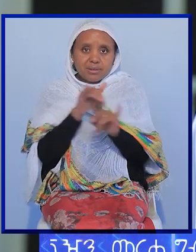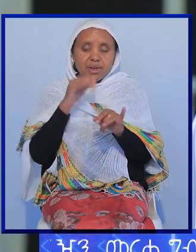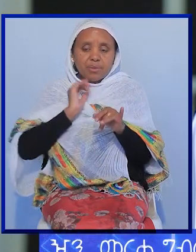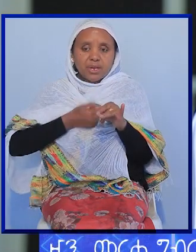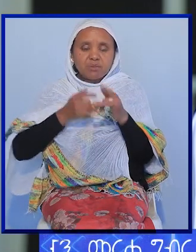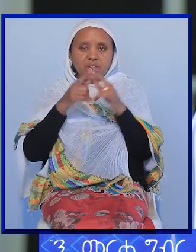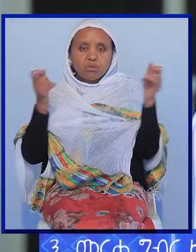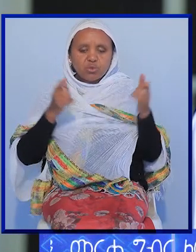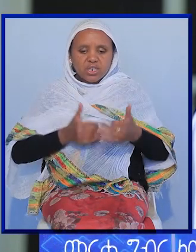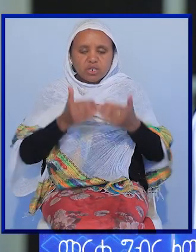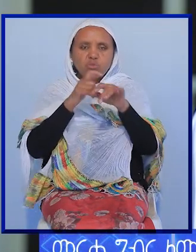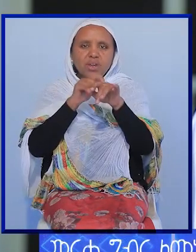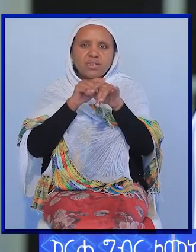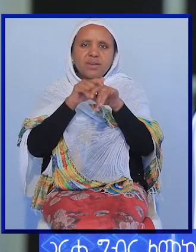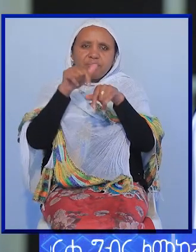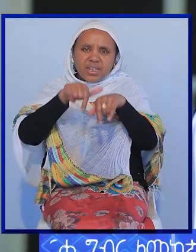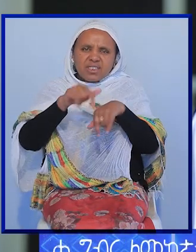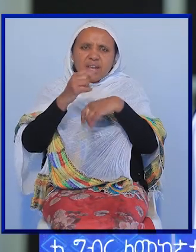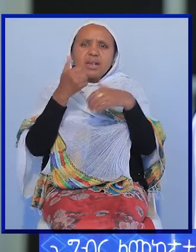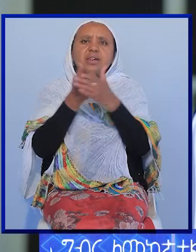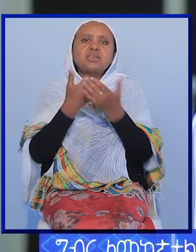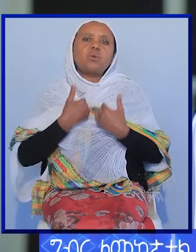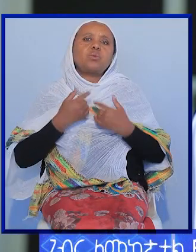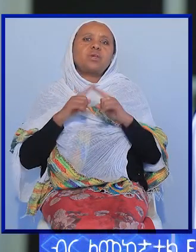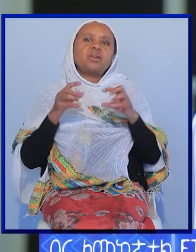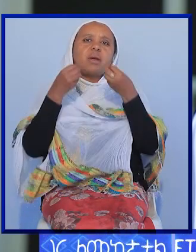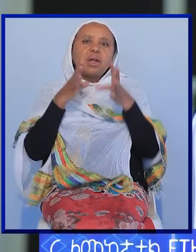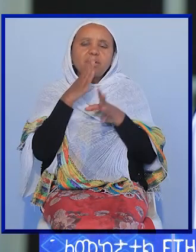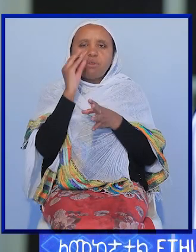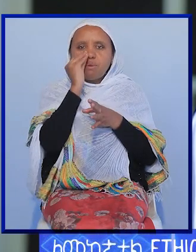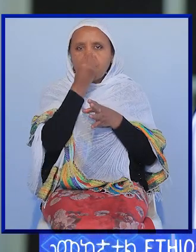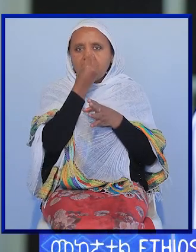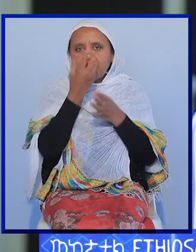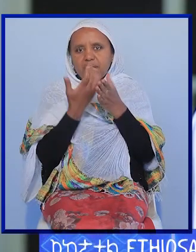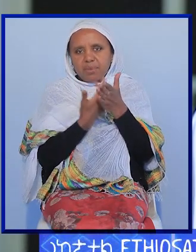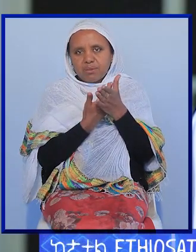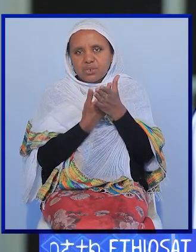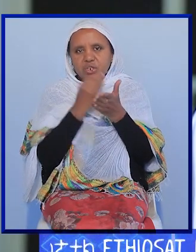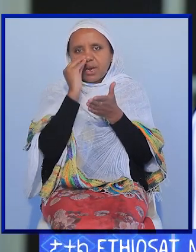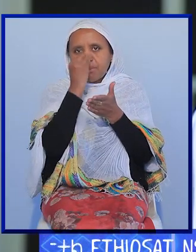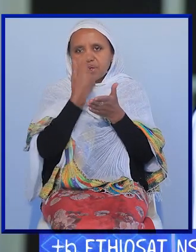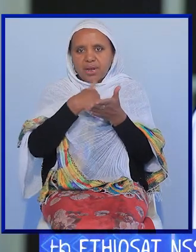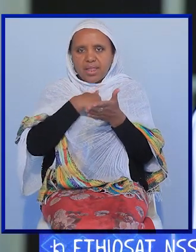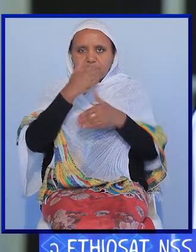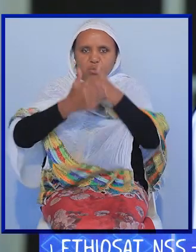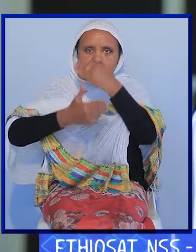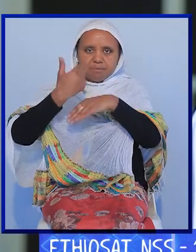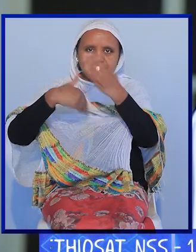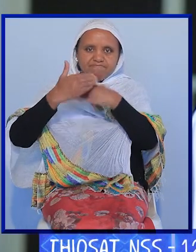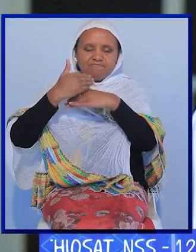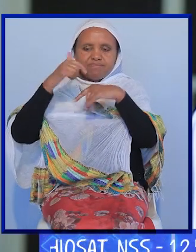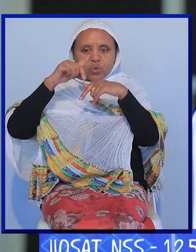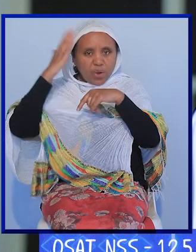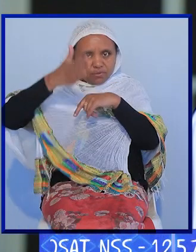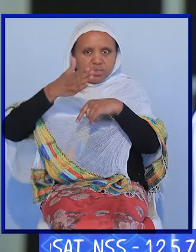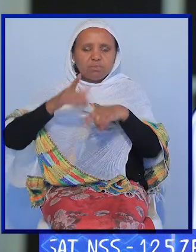ጠላቶችም ከጽንሰቷ ጀምሮ እስከ ዛሬ ድረስ ብዙ አሉ። ግን የማትረግፈው አበባ እንደለመለመች እንዳበበች በእኛ ትውልድም የዋለች ወደፊትም